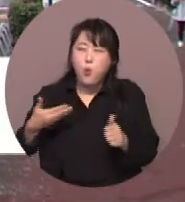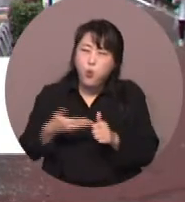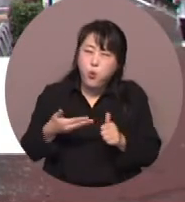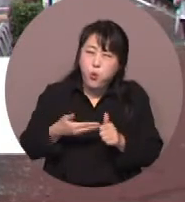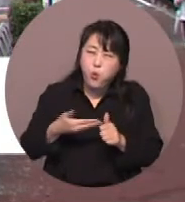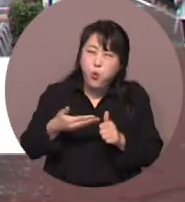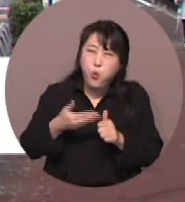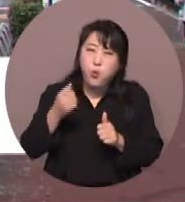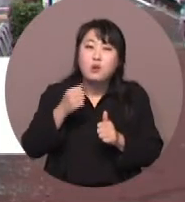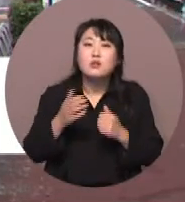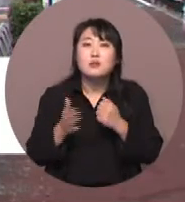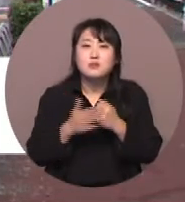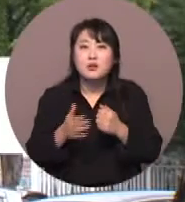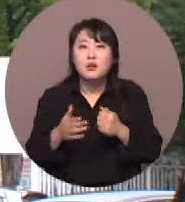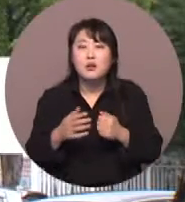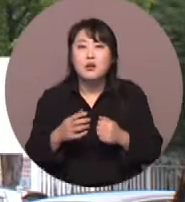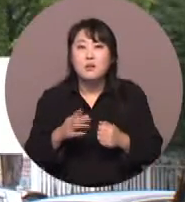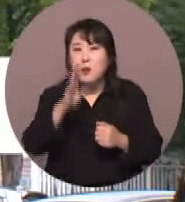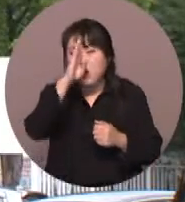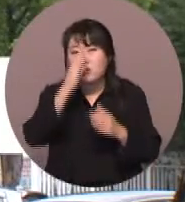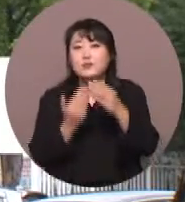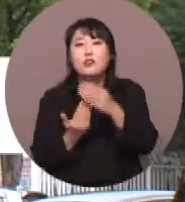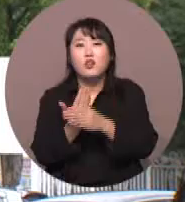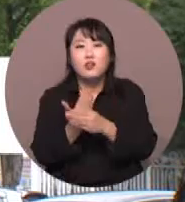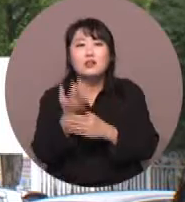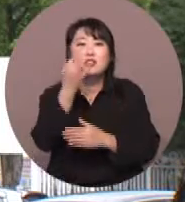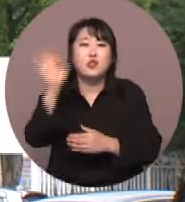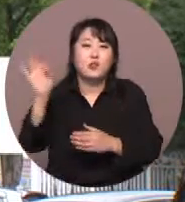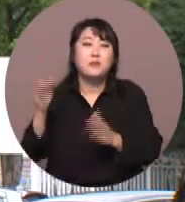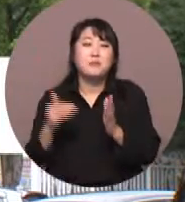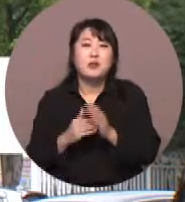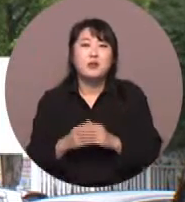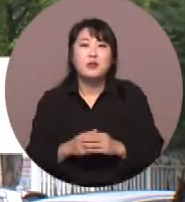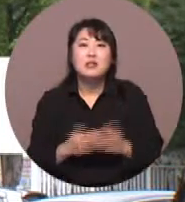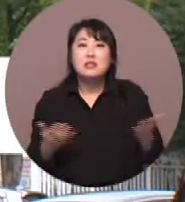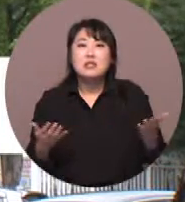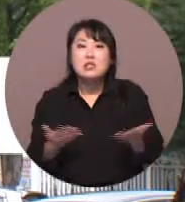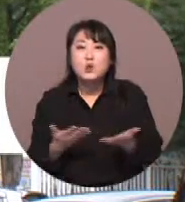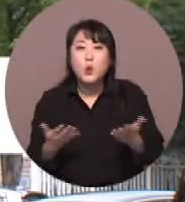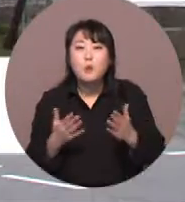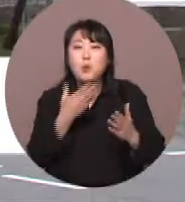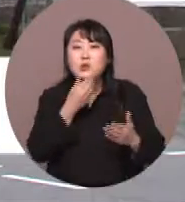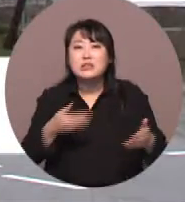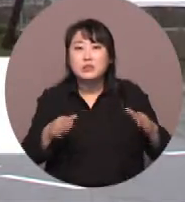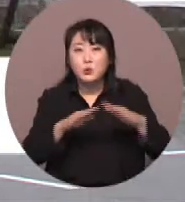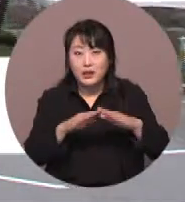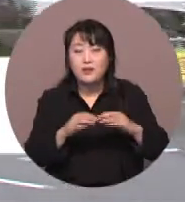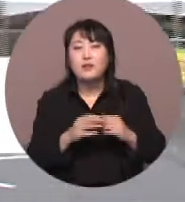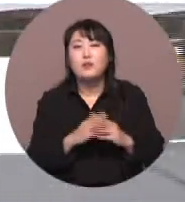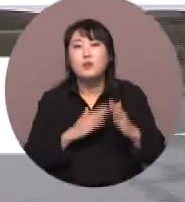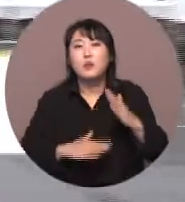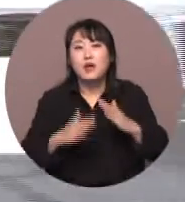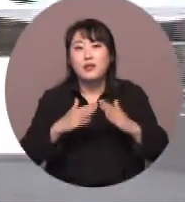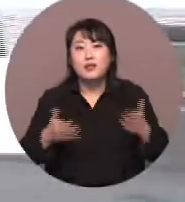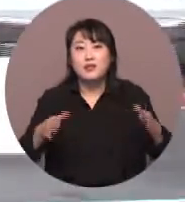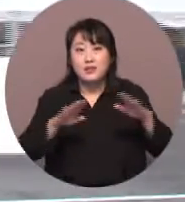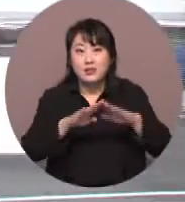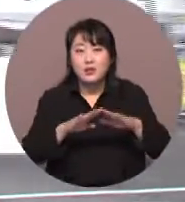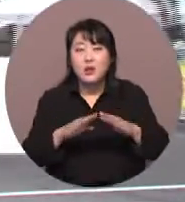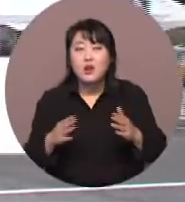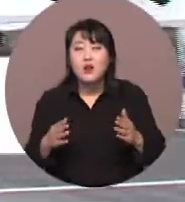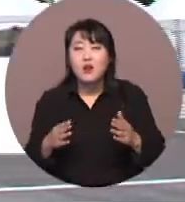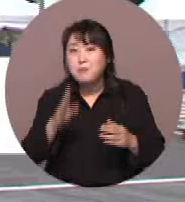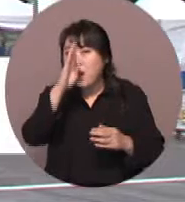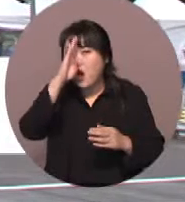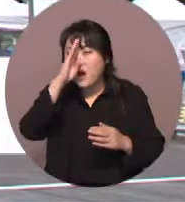산업체 청구가 인정 받았습니다 근로복지공단 대전 업무상 질병 판정 위원회는 이